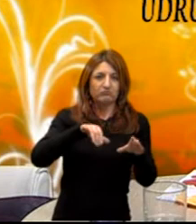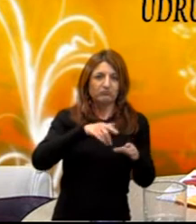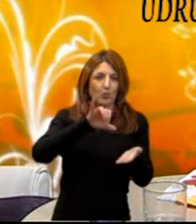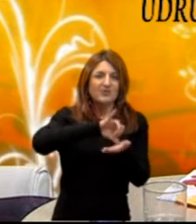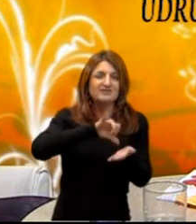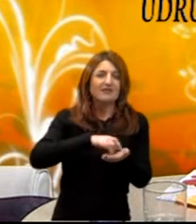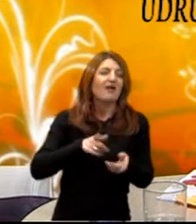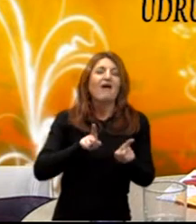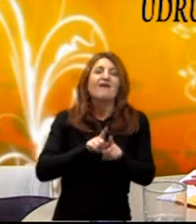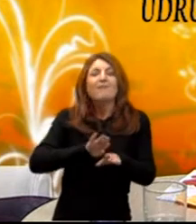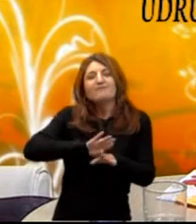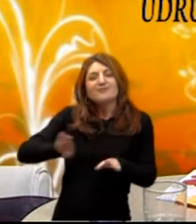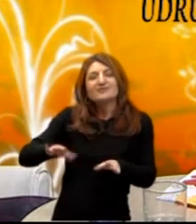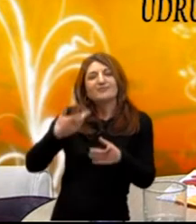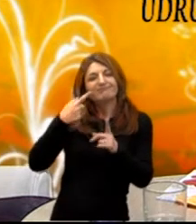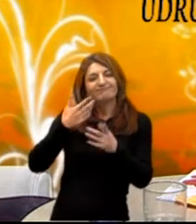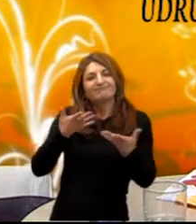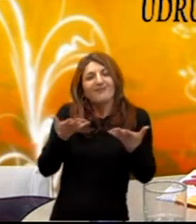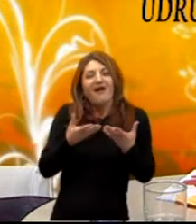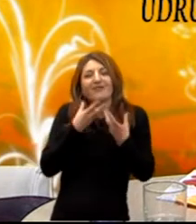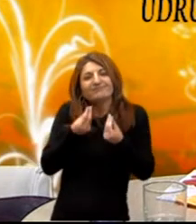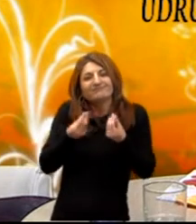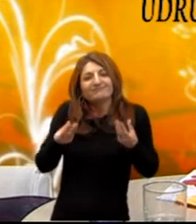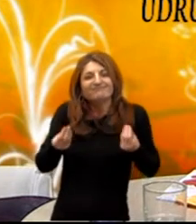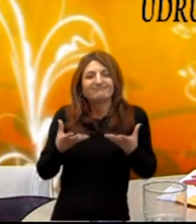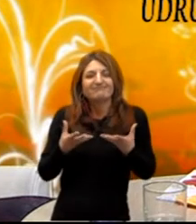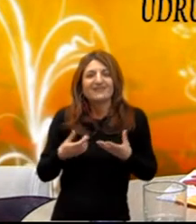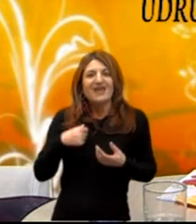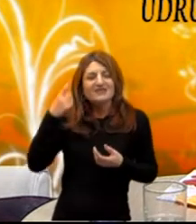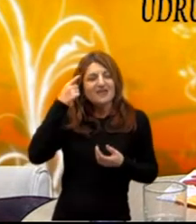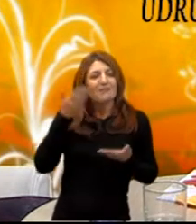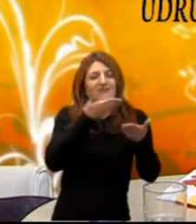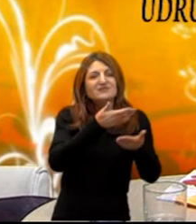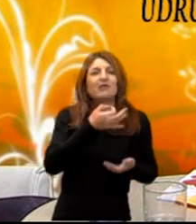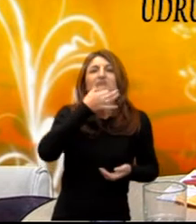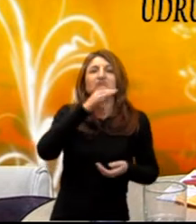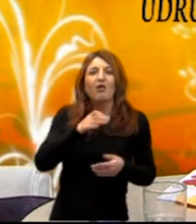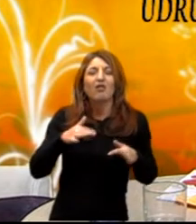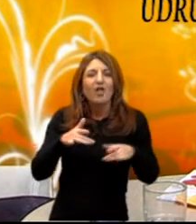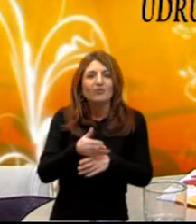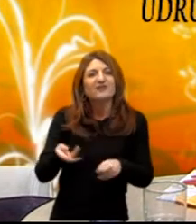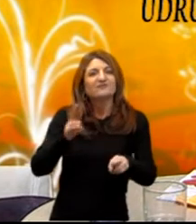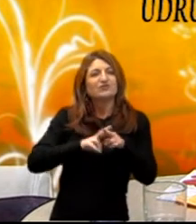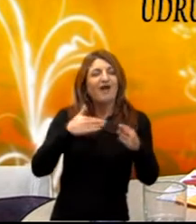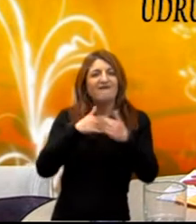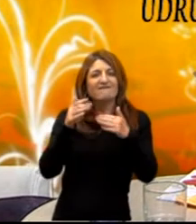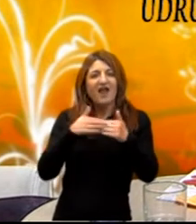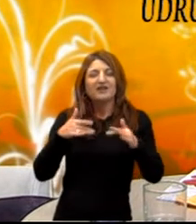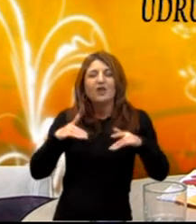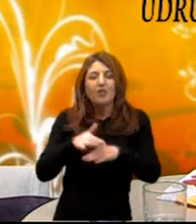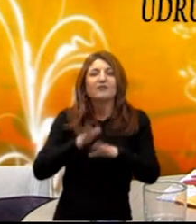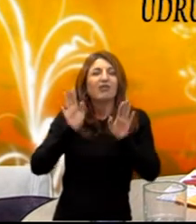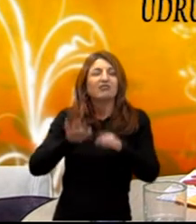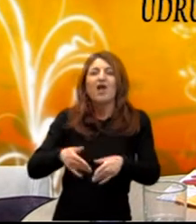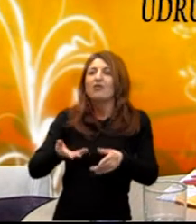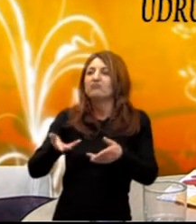posebno oplemenjuje. Ja sam sigurna da ste vi bolji ljudi, kvalitetniji ljudi od svih